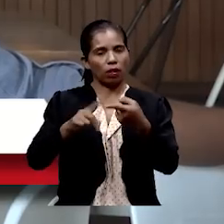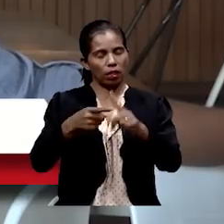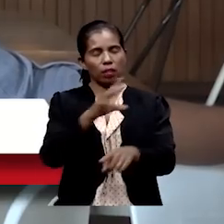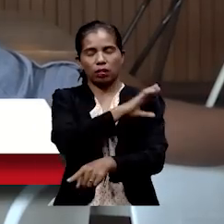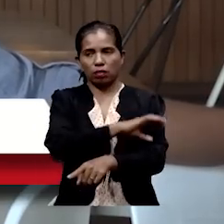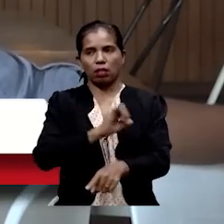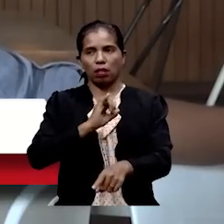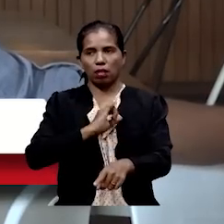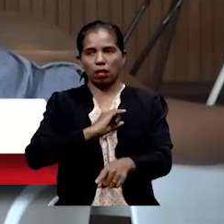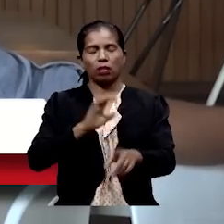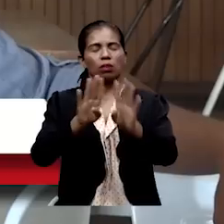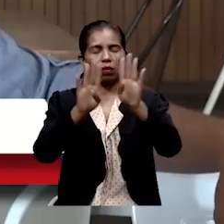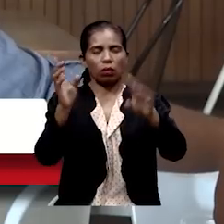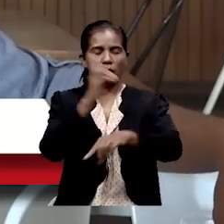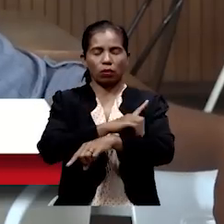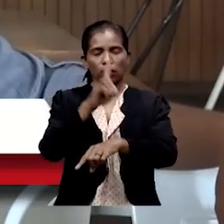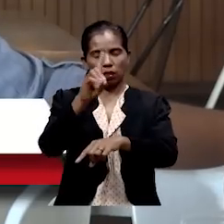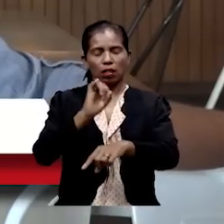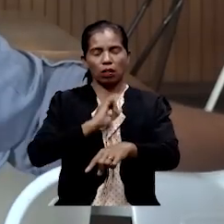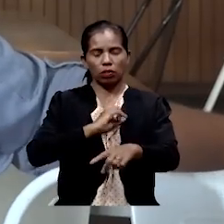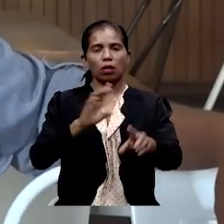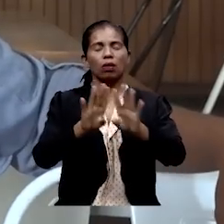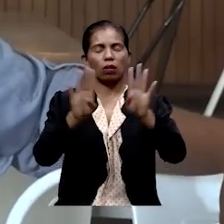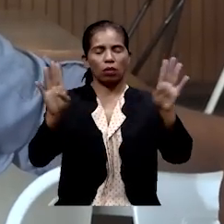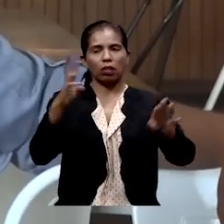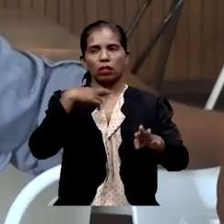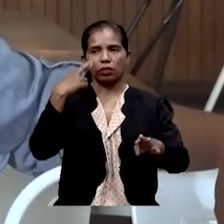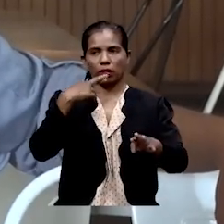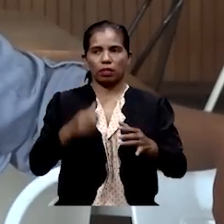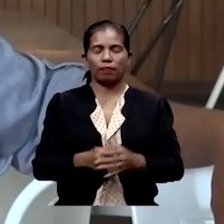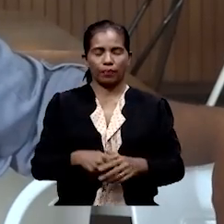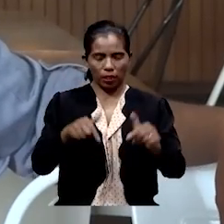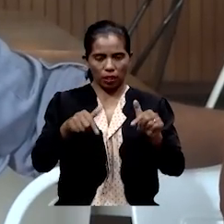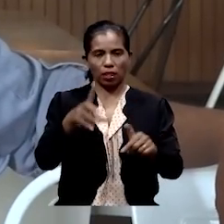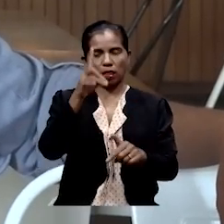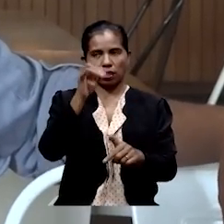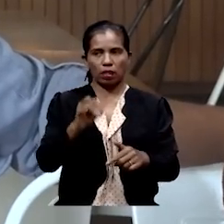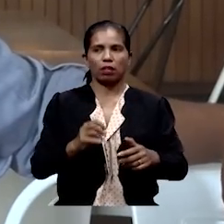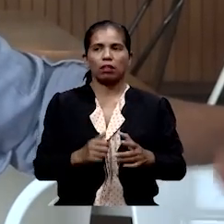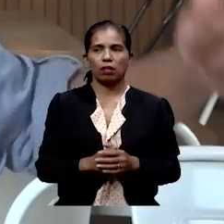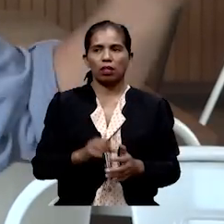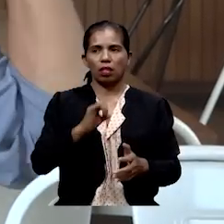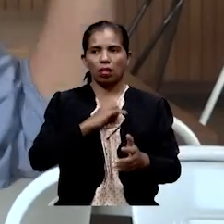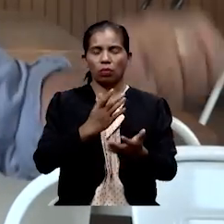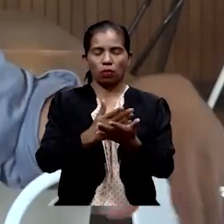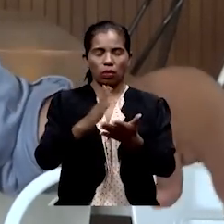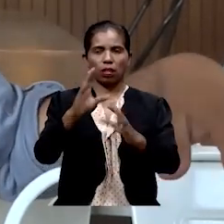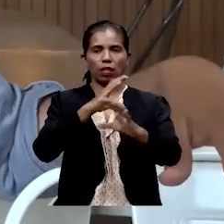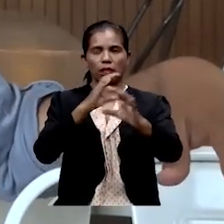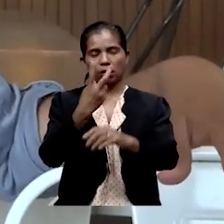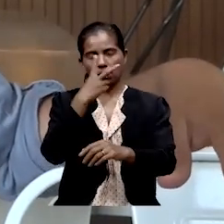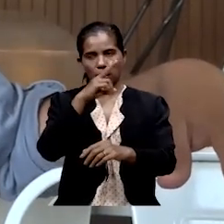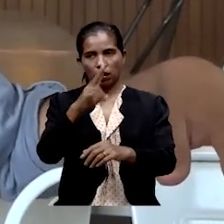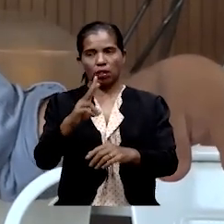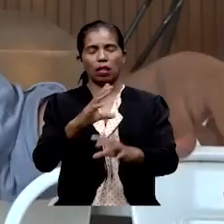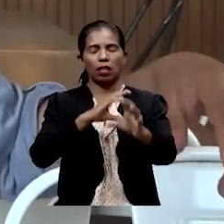basira loro indah hau selok ke restaurante. Kapital ne sebetulnya 5.000. Kapital seluk nebe magi hau sosa kareta nebe magi tebot sirhare kareta miang